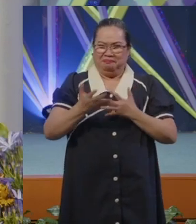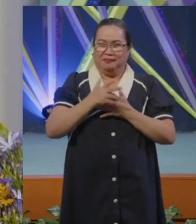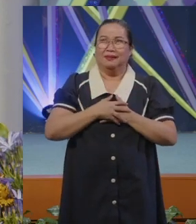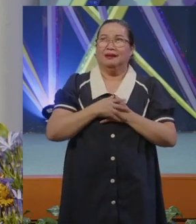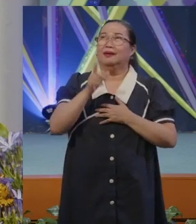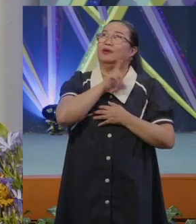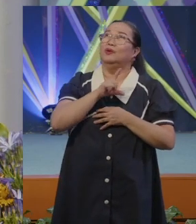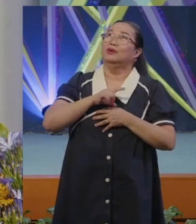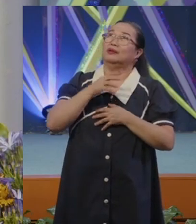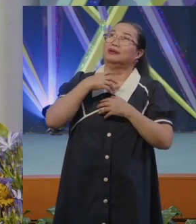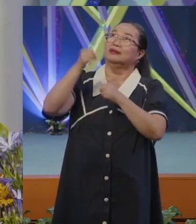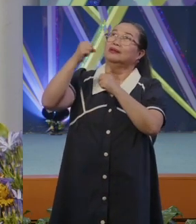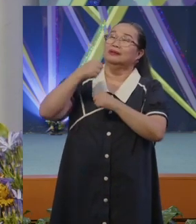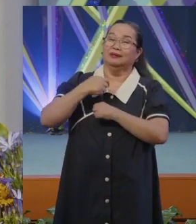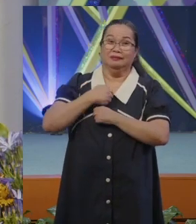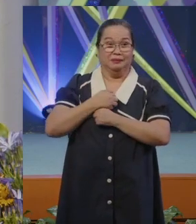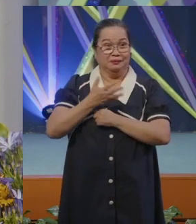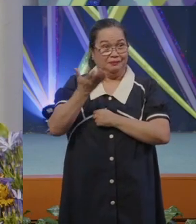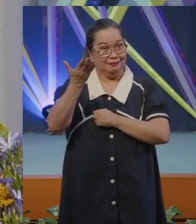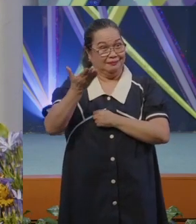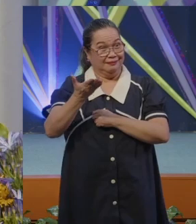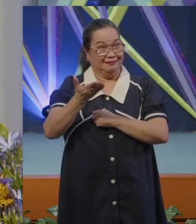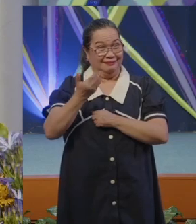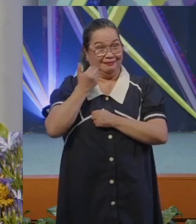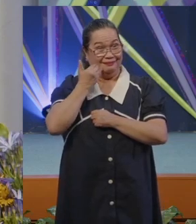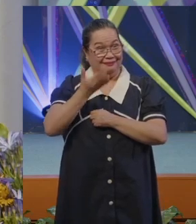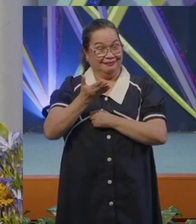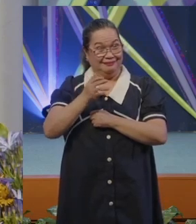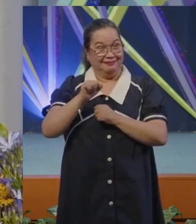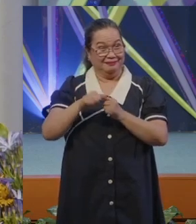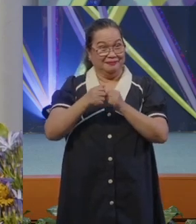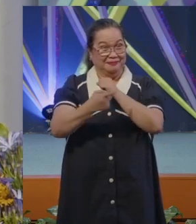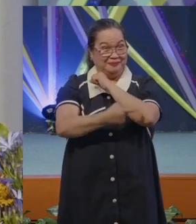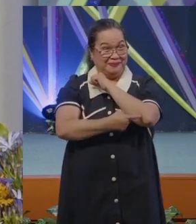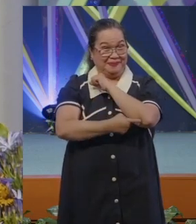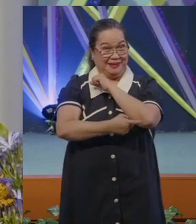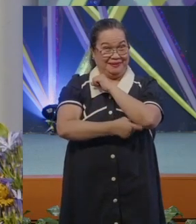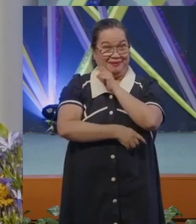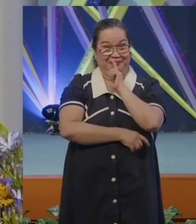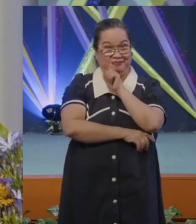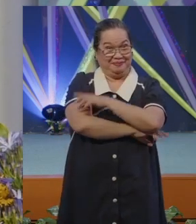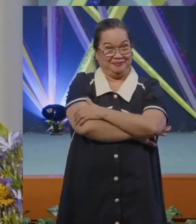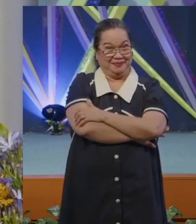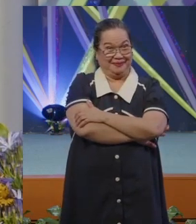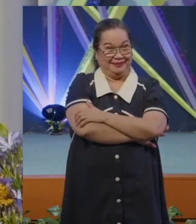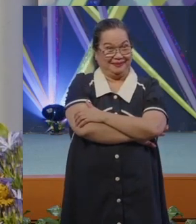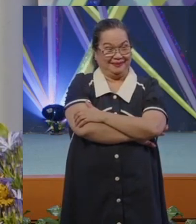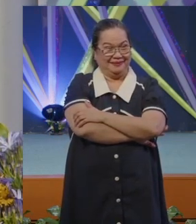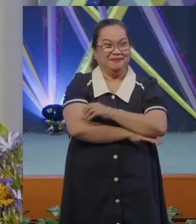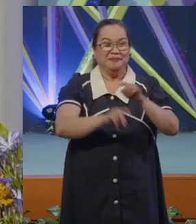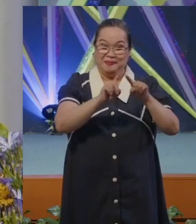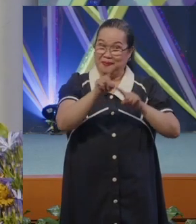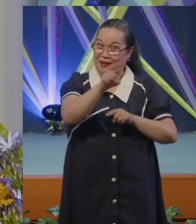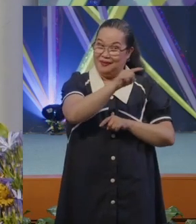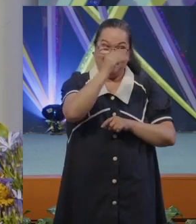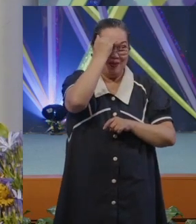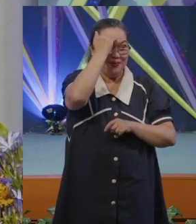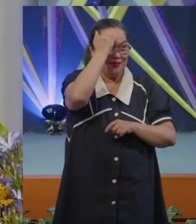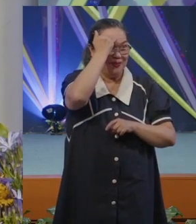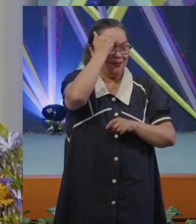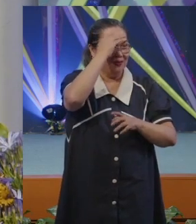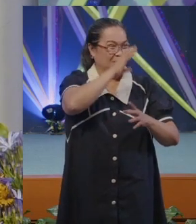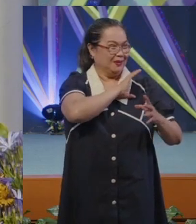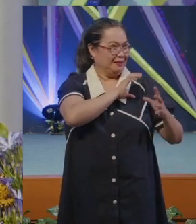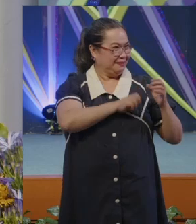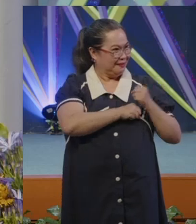mo na ako. Di ba? Parang meron tayong temptation na ganyan. Pero alam nyo, ang confidence